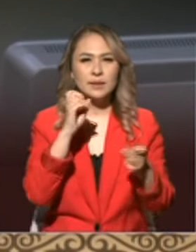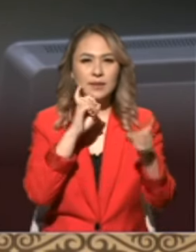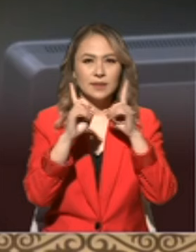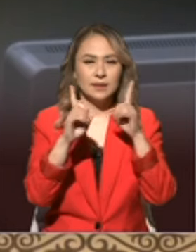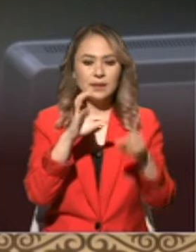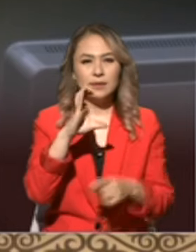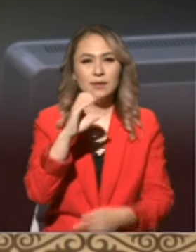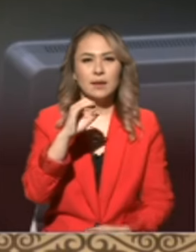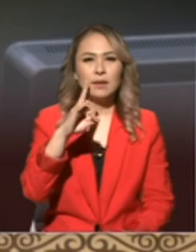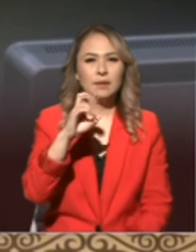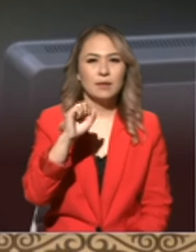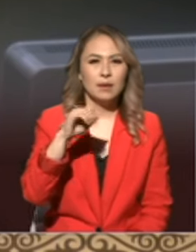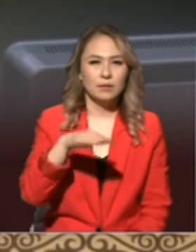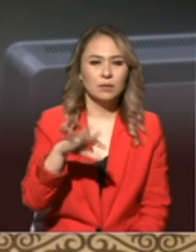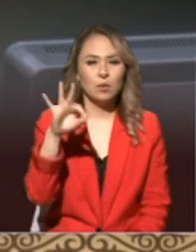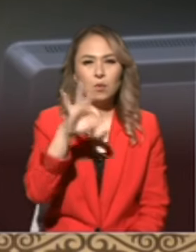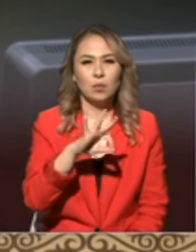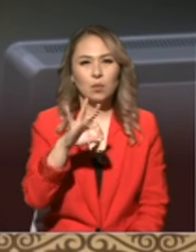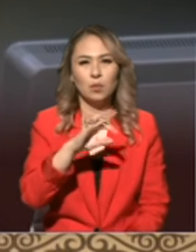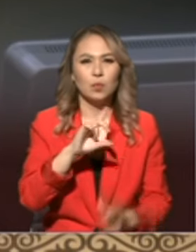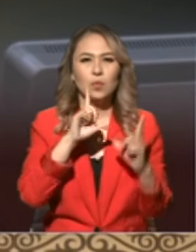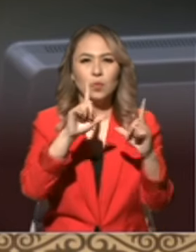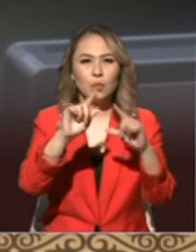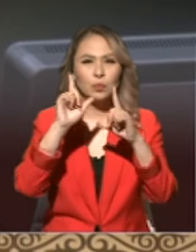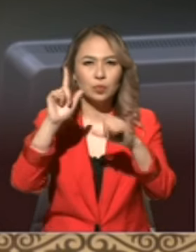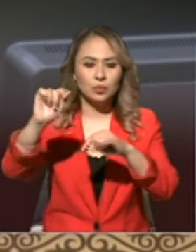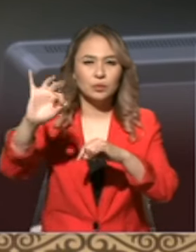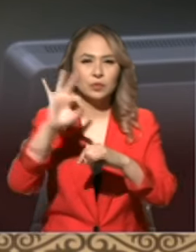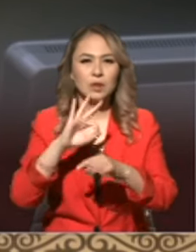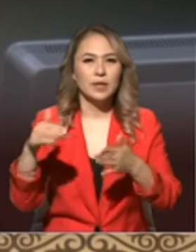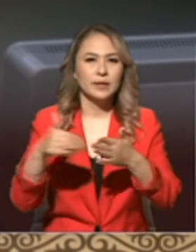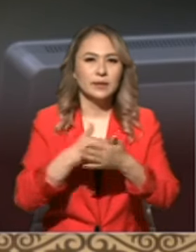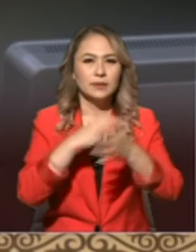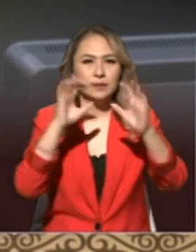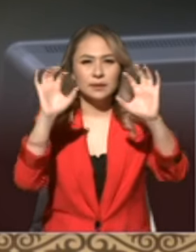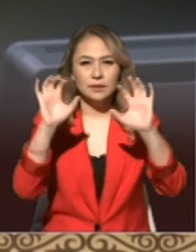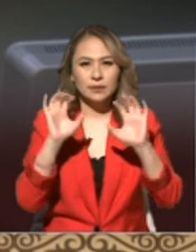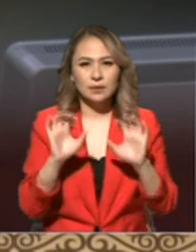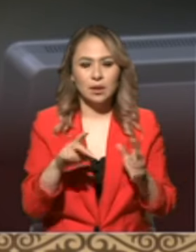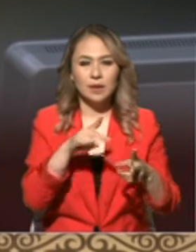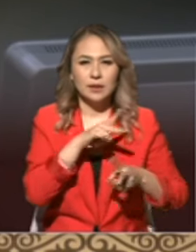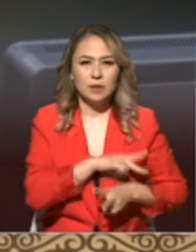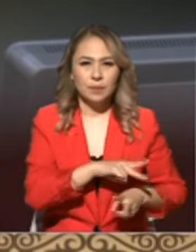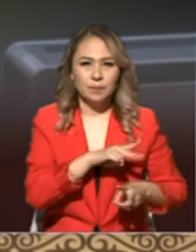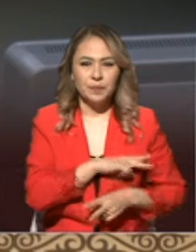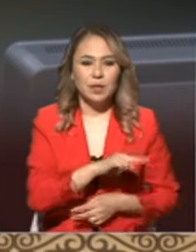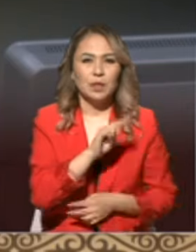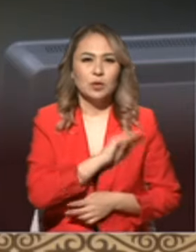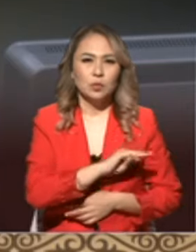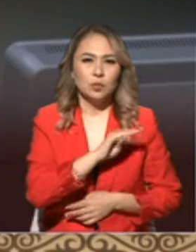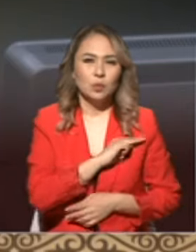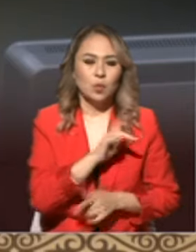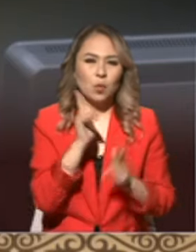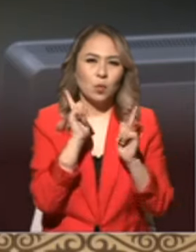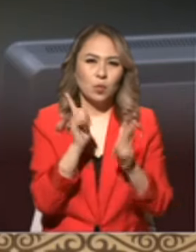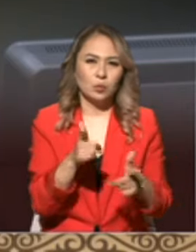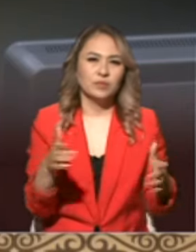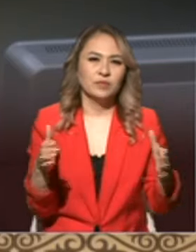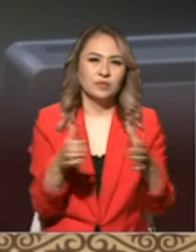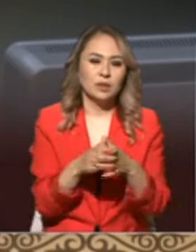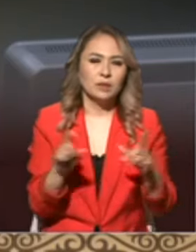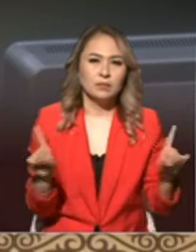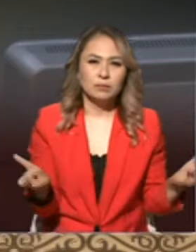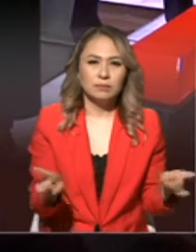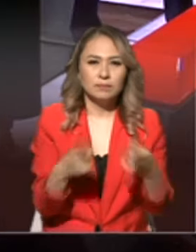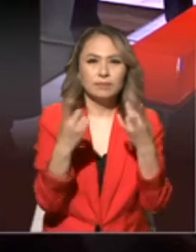қаралып жатқан көші-қон туралы жаңа заң еңбек ресурстарының мобильділігін арттыру